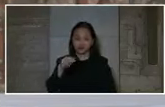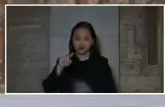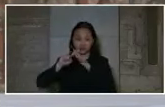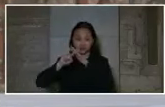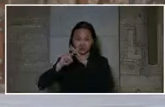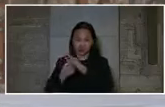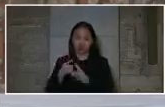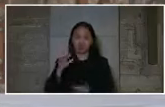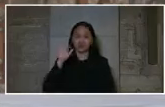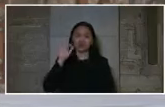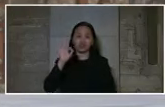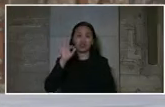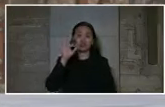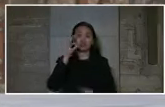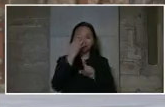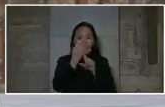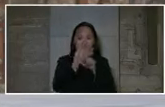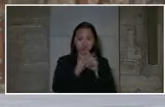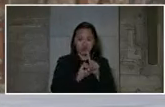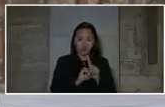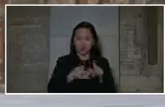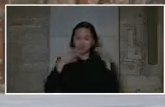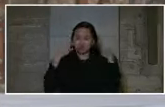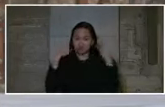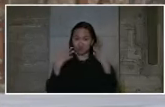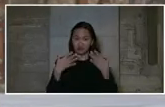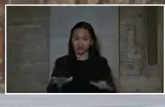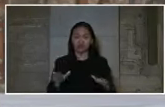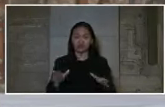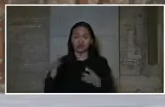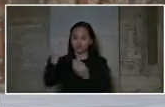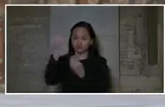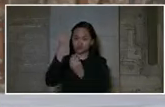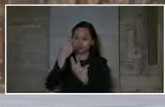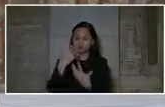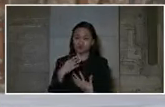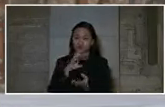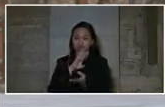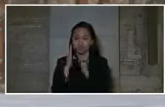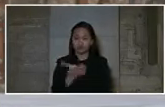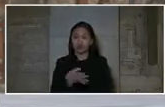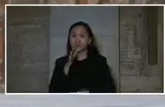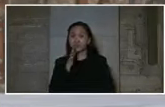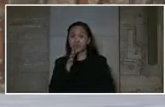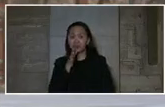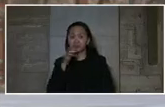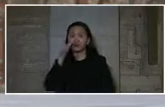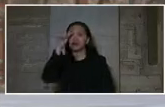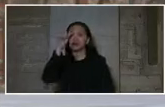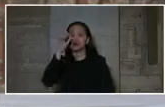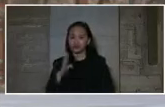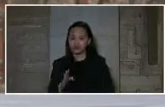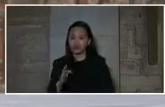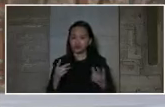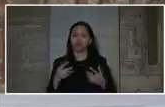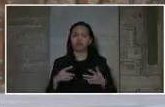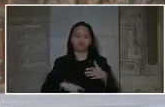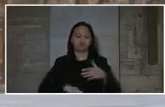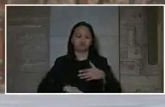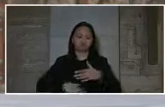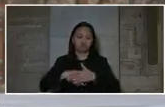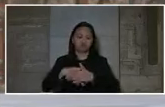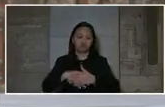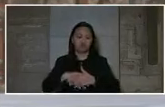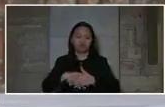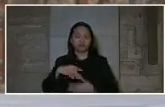Siyam na buwan matapos na ibalita sa kanya na siya'y magiging ina ng Diyos, dadalin niya sa kanyang